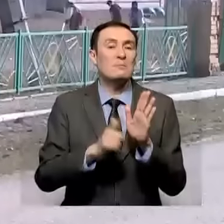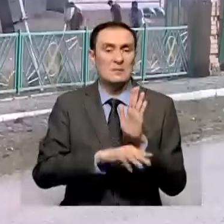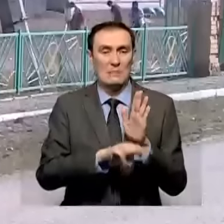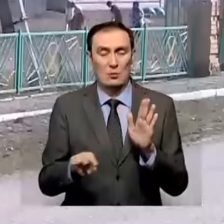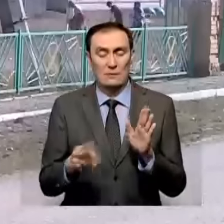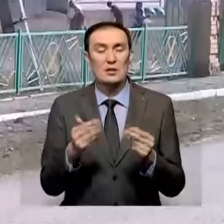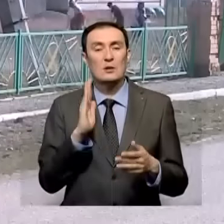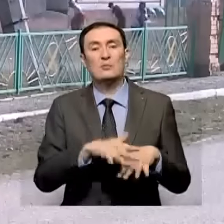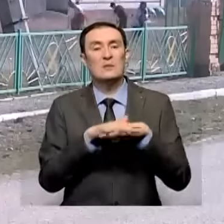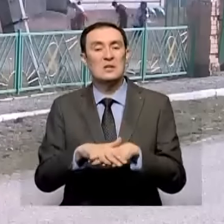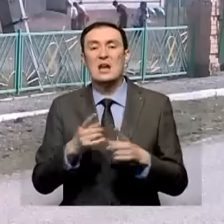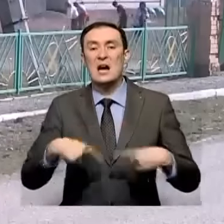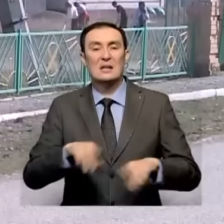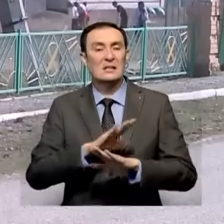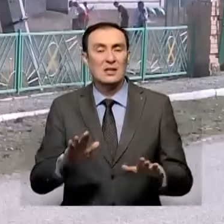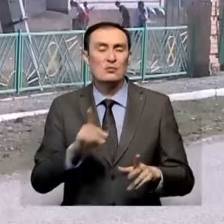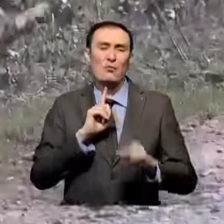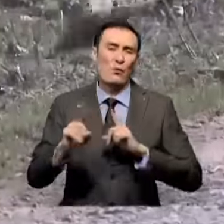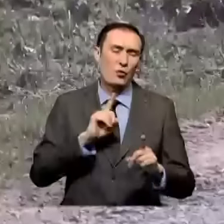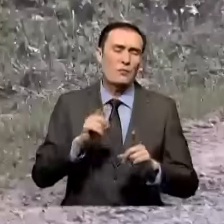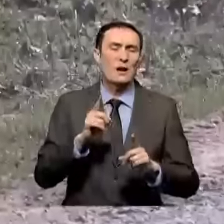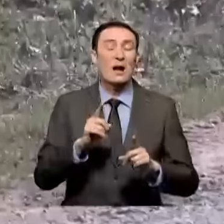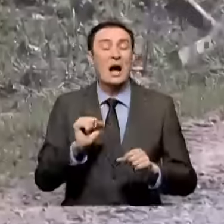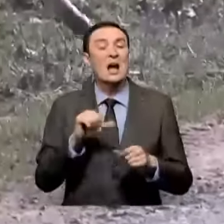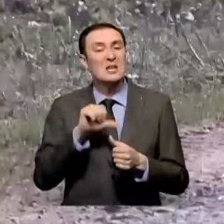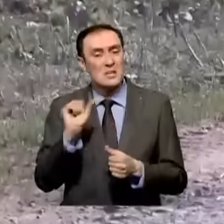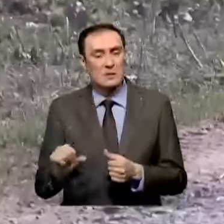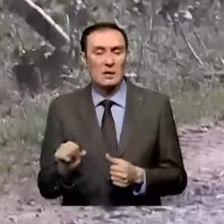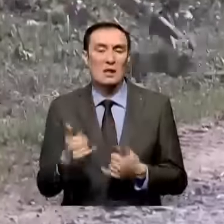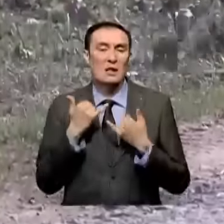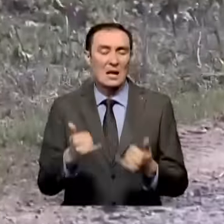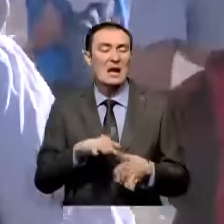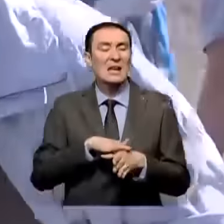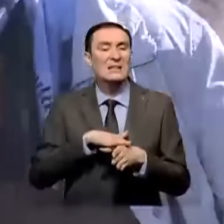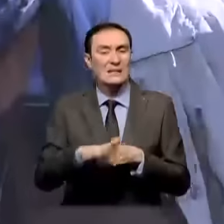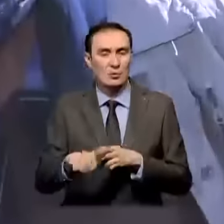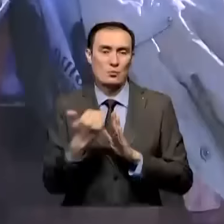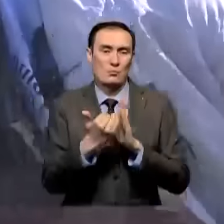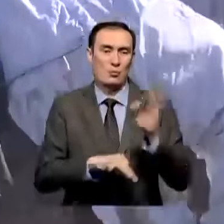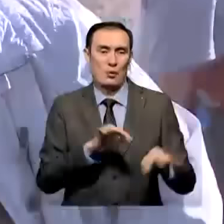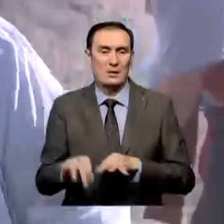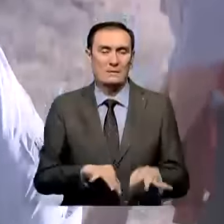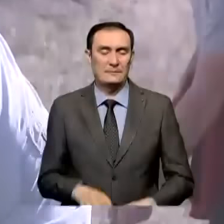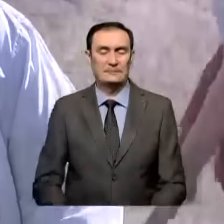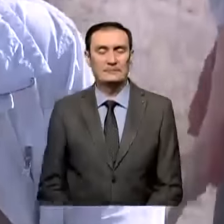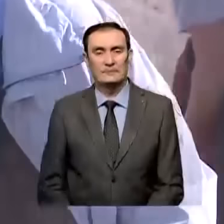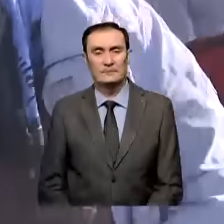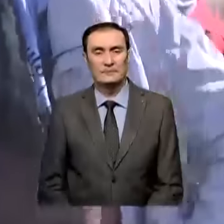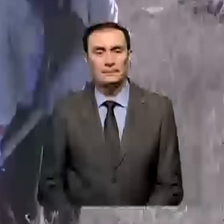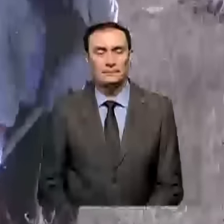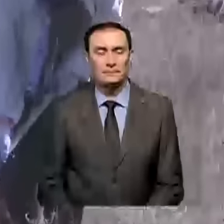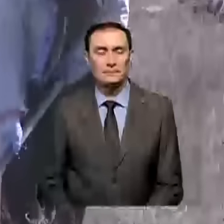И деньги пойдут не на организацию форумов и собраний, а именно на реализацию проектов. Анна Лисенбердина, Жирев